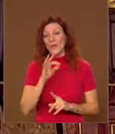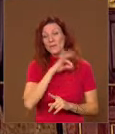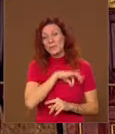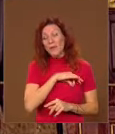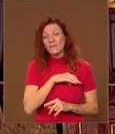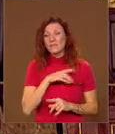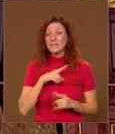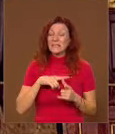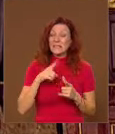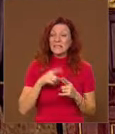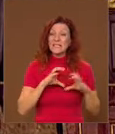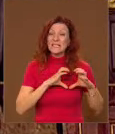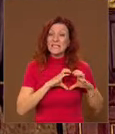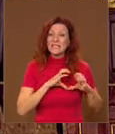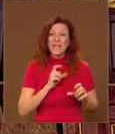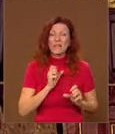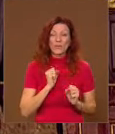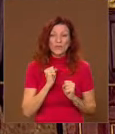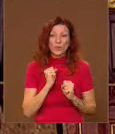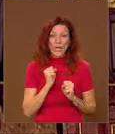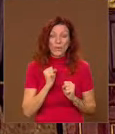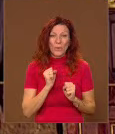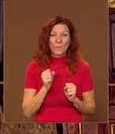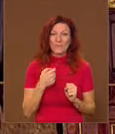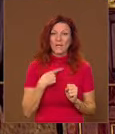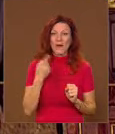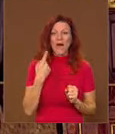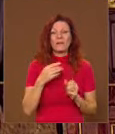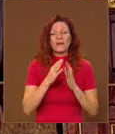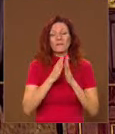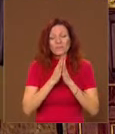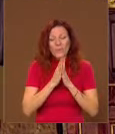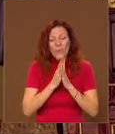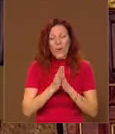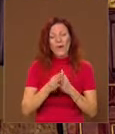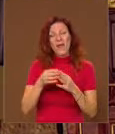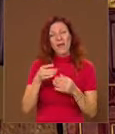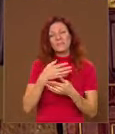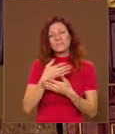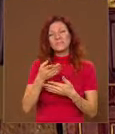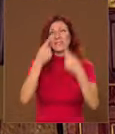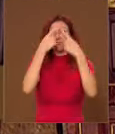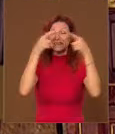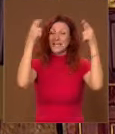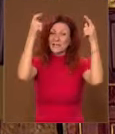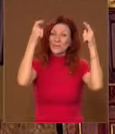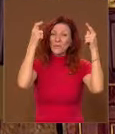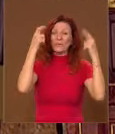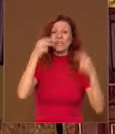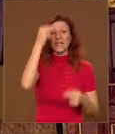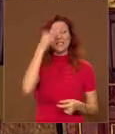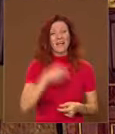още е студено. Така че да посветим себе си на една малка проповед, за Царството Божие, за Христос, за това, че е поканил